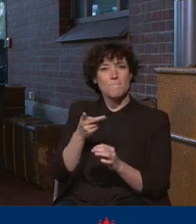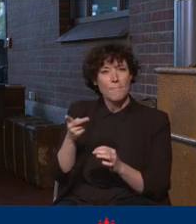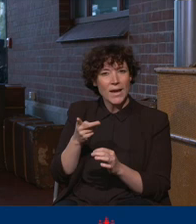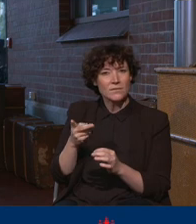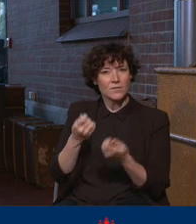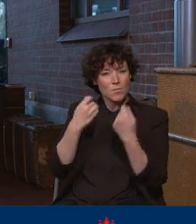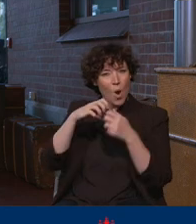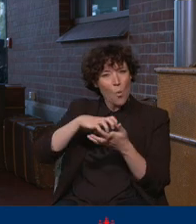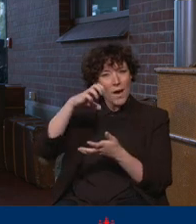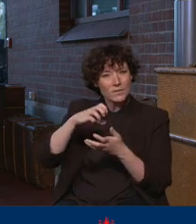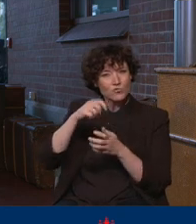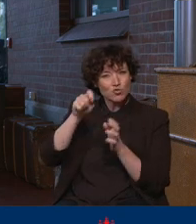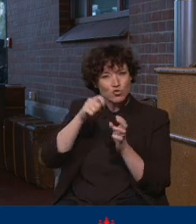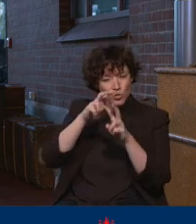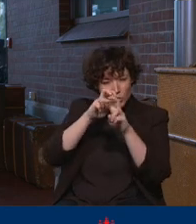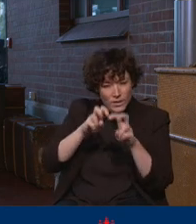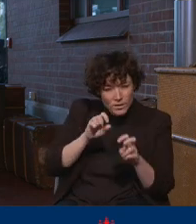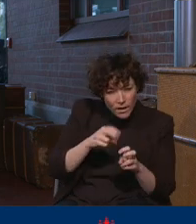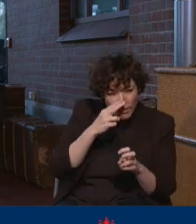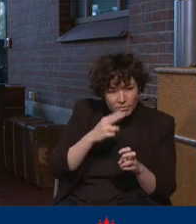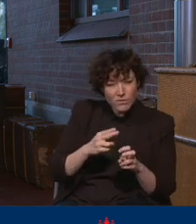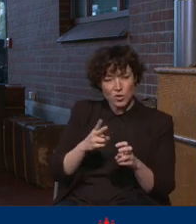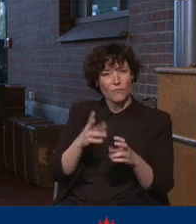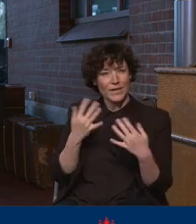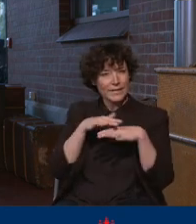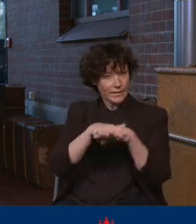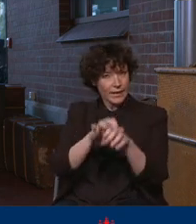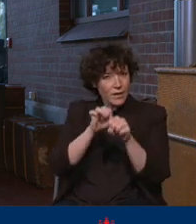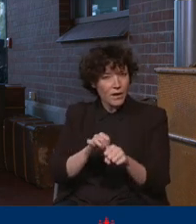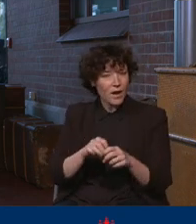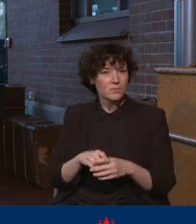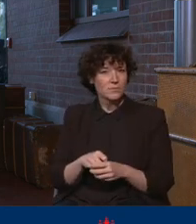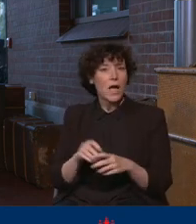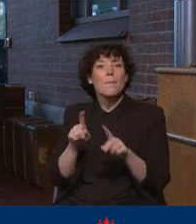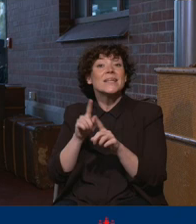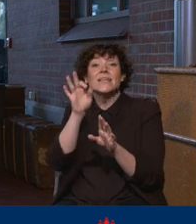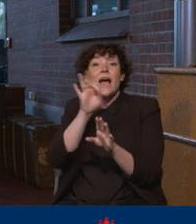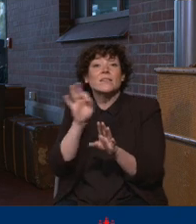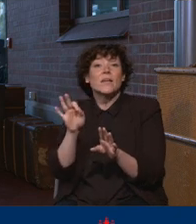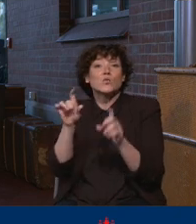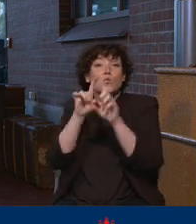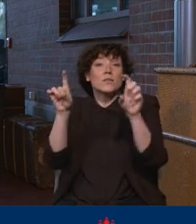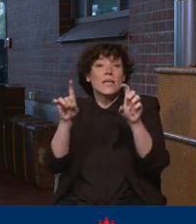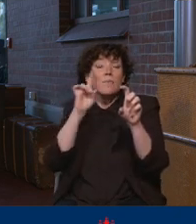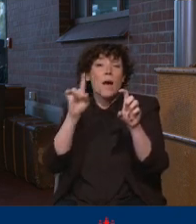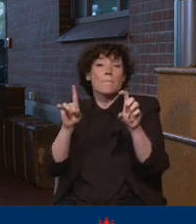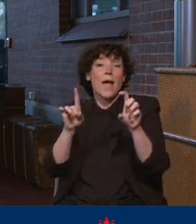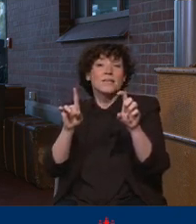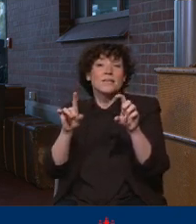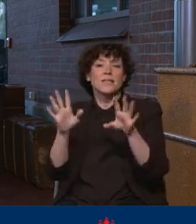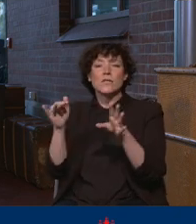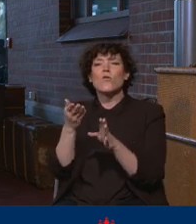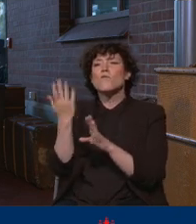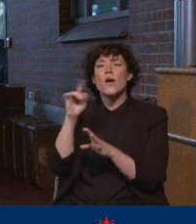sich da vorstellen dass die integrierbar sind und wir reden nicht über architektur also wir alles ist oder wie geleckt was sie